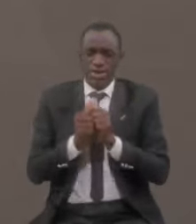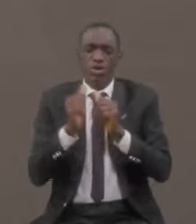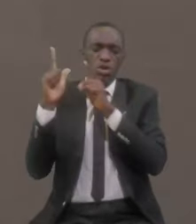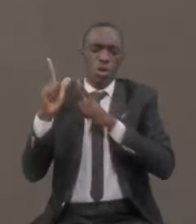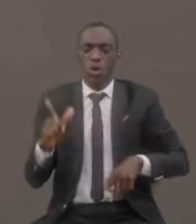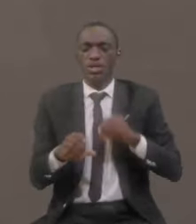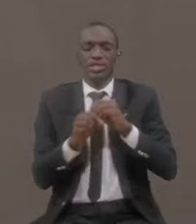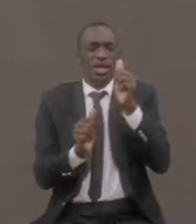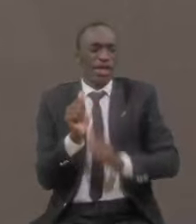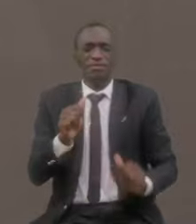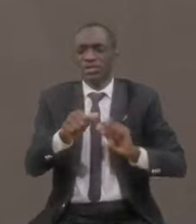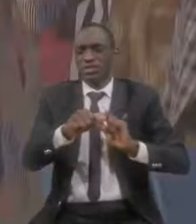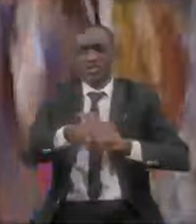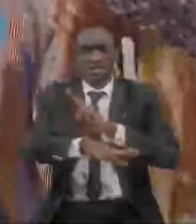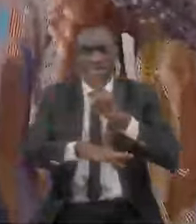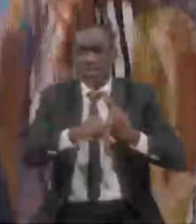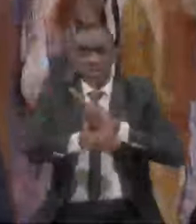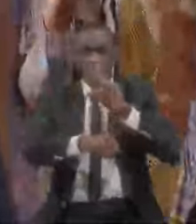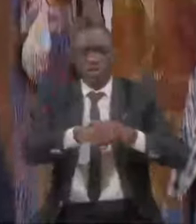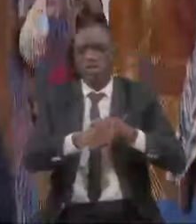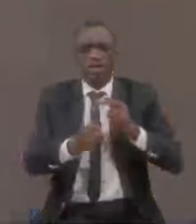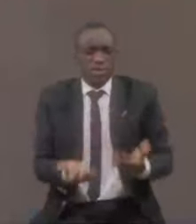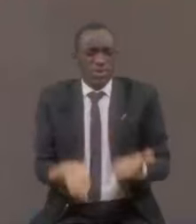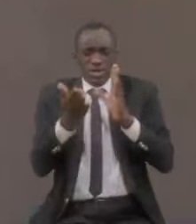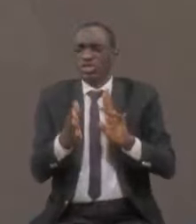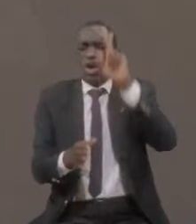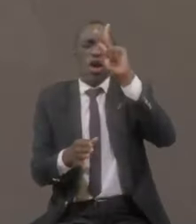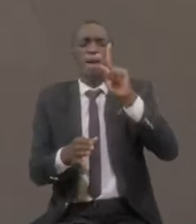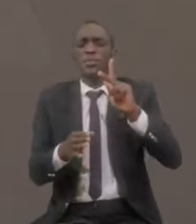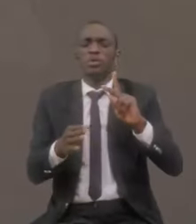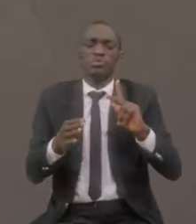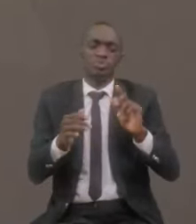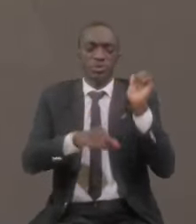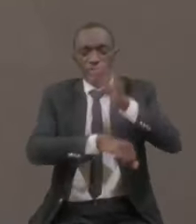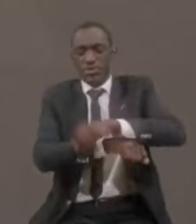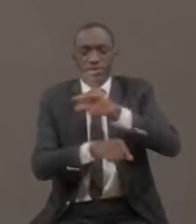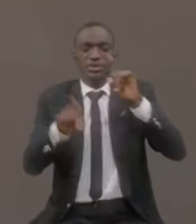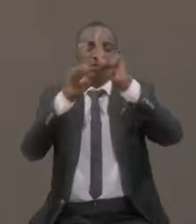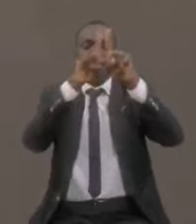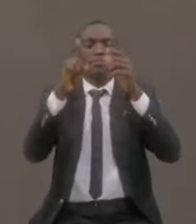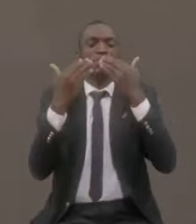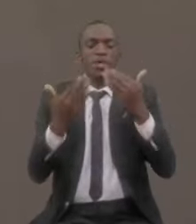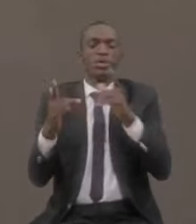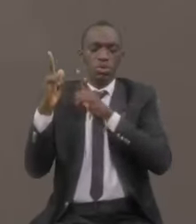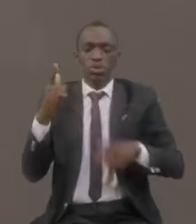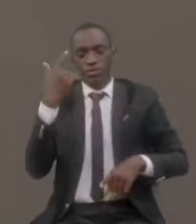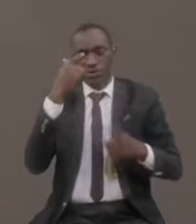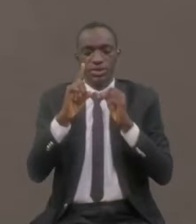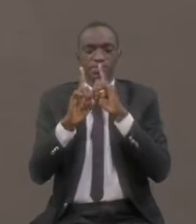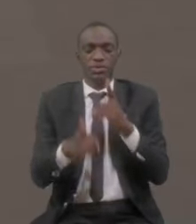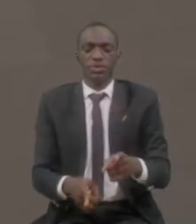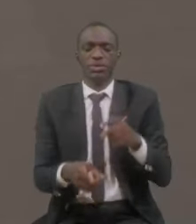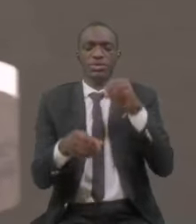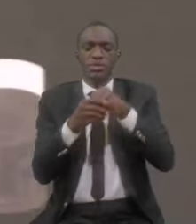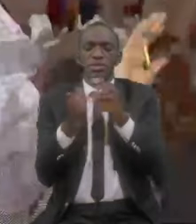nation suscite des étoiles brillantes. Merci Seigneur pour l'exaucement. Au nom de